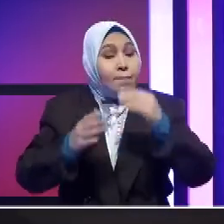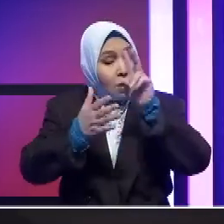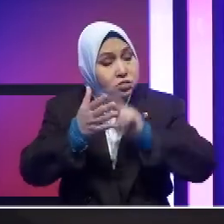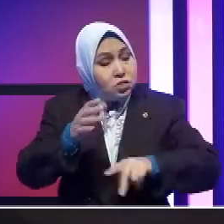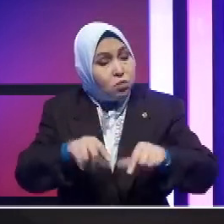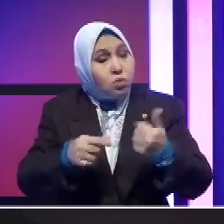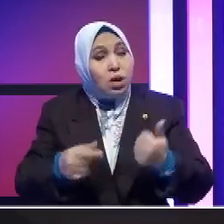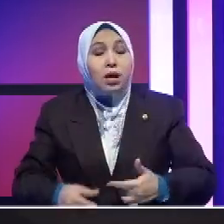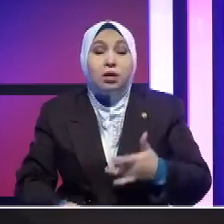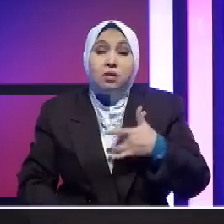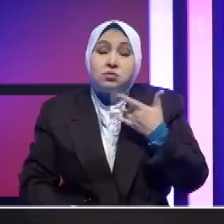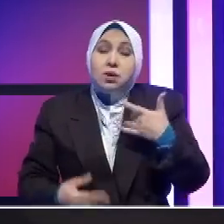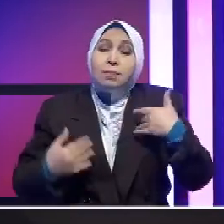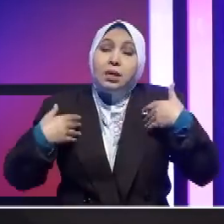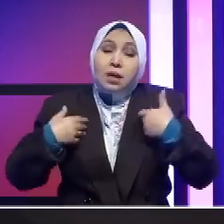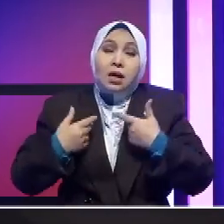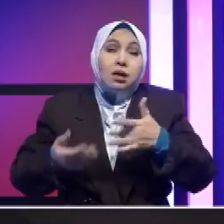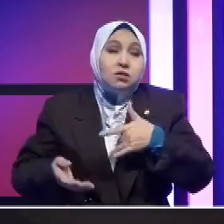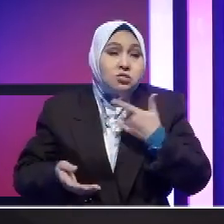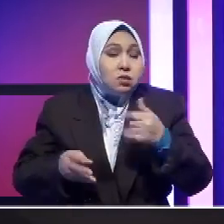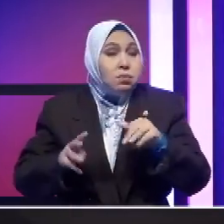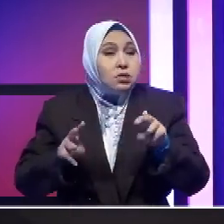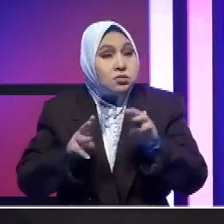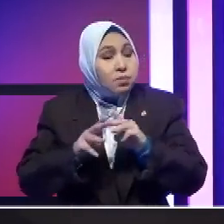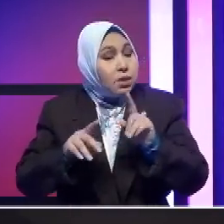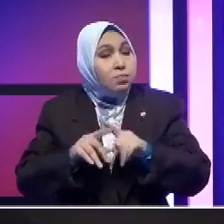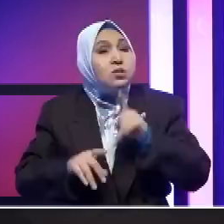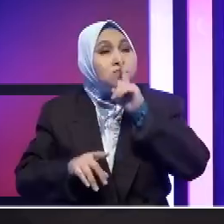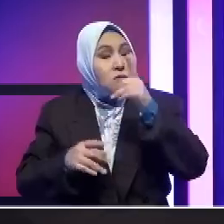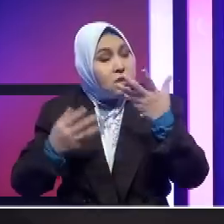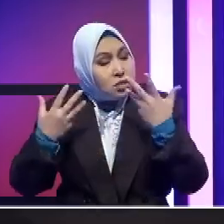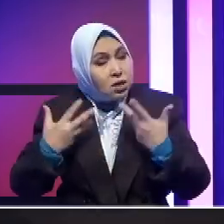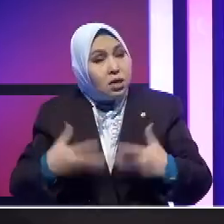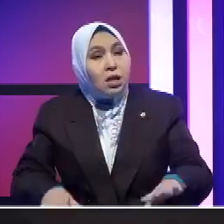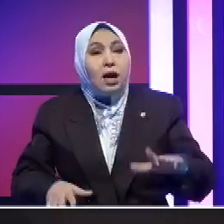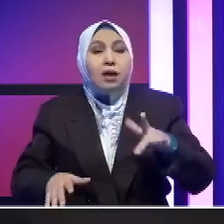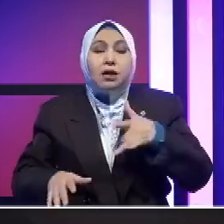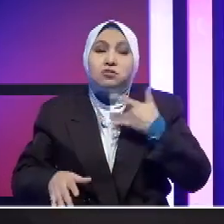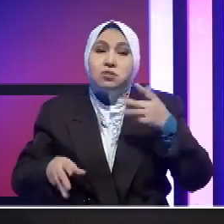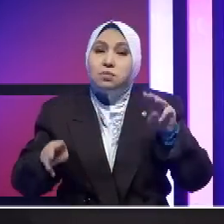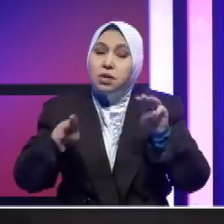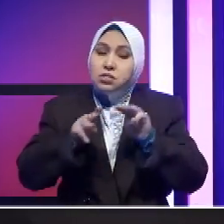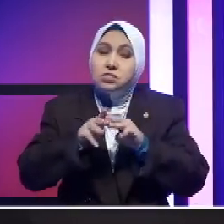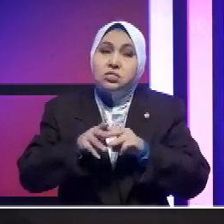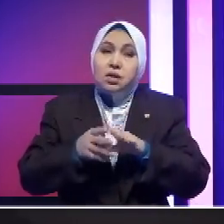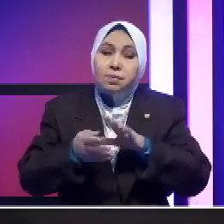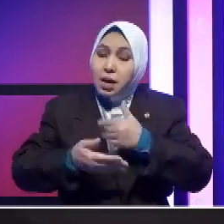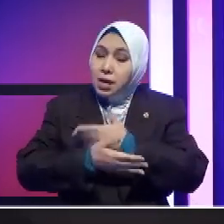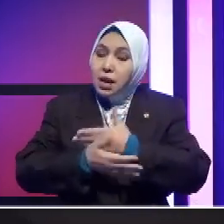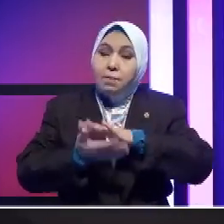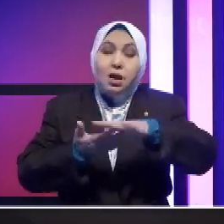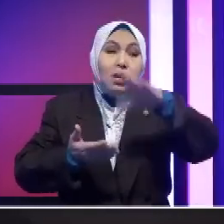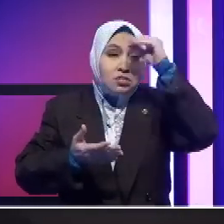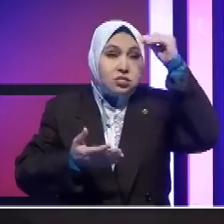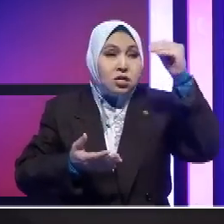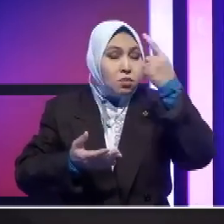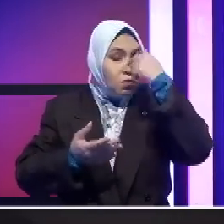macam penat, rasa macam kan. Tapi rupanya hilang Ustaz ya. Dia macam anak belajar untuk periksa